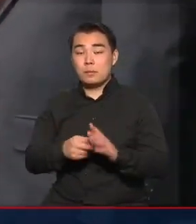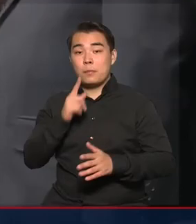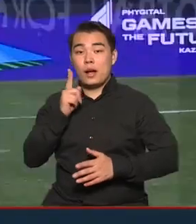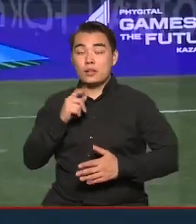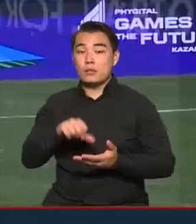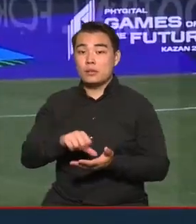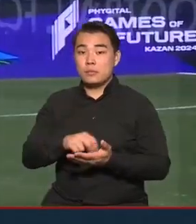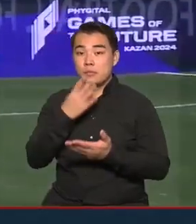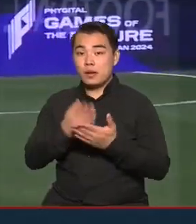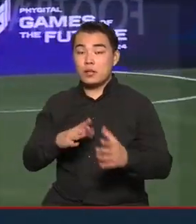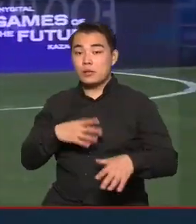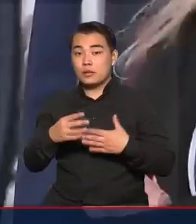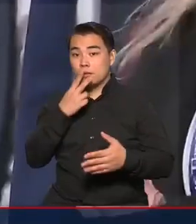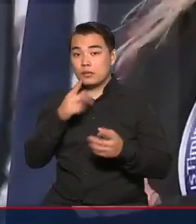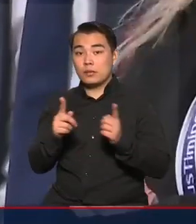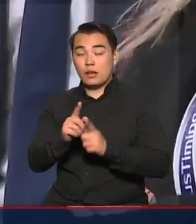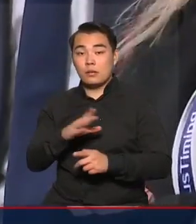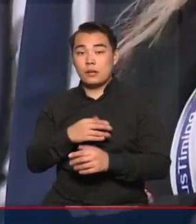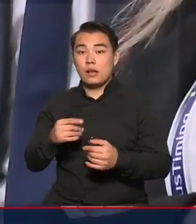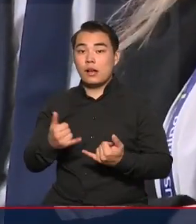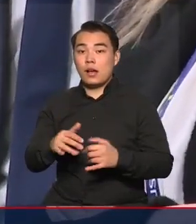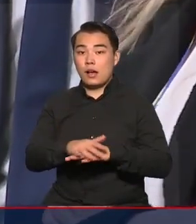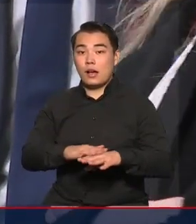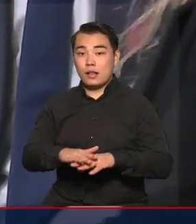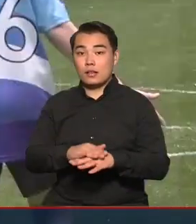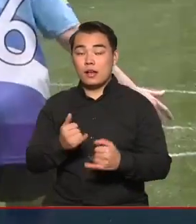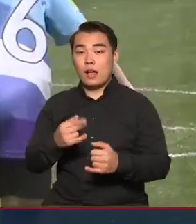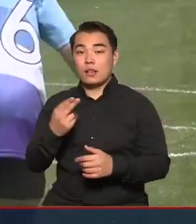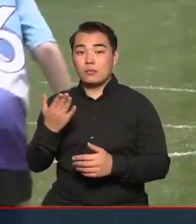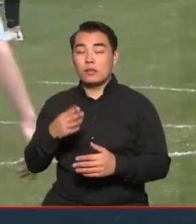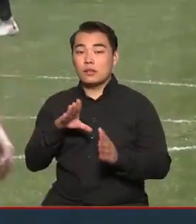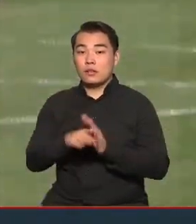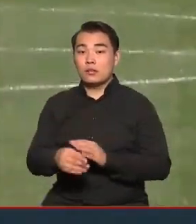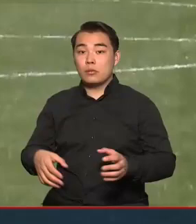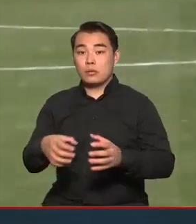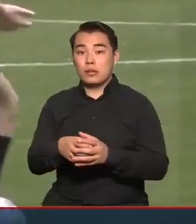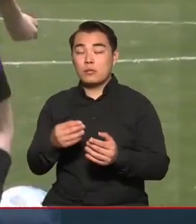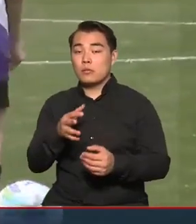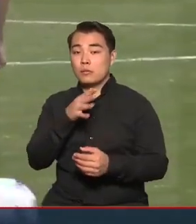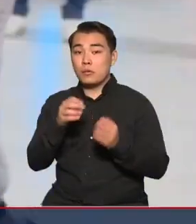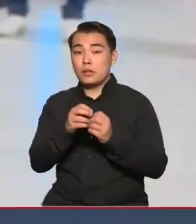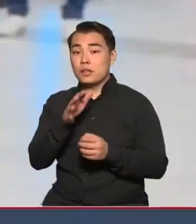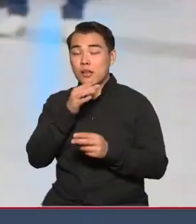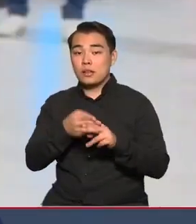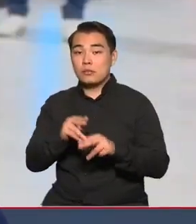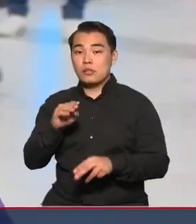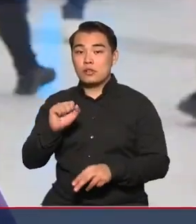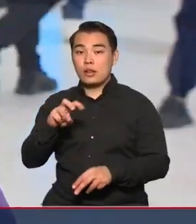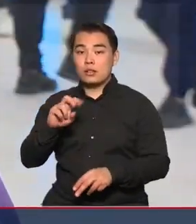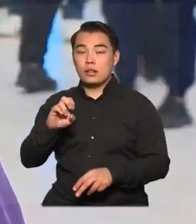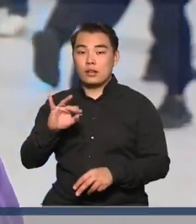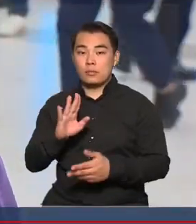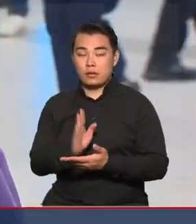спортшылардың жаттығуын тамашалады. Халықаралық команданың құрамында Астана клубында шеберлігін шыңдап жүрген 10 жастағы Жанәли Ермағанбетов те